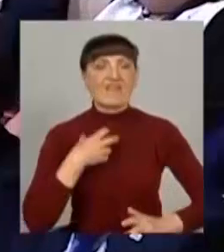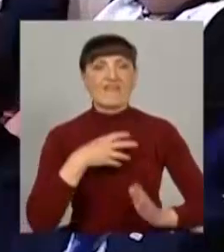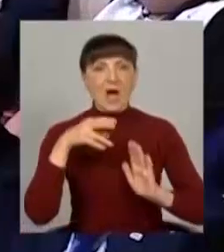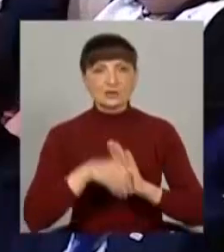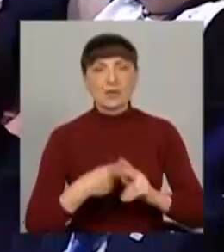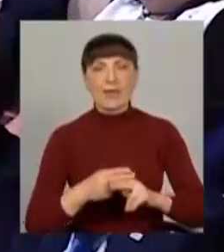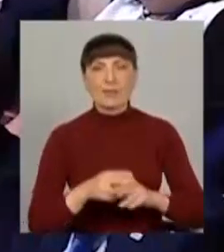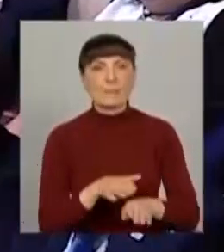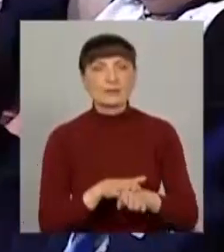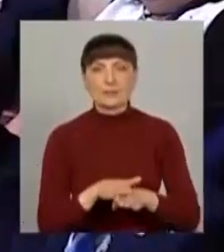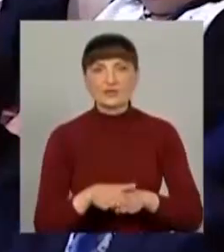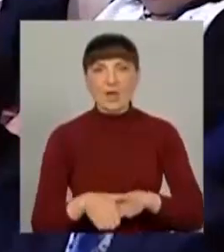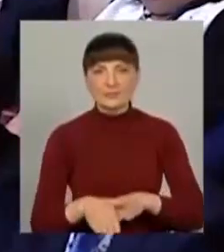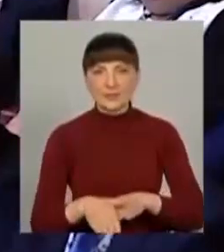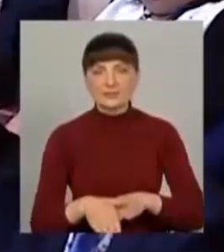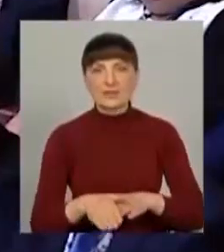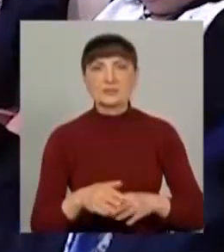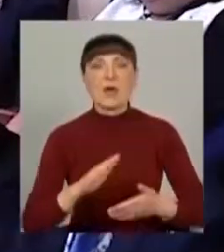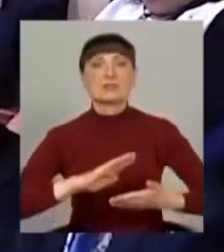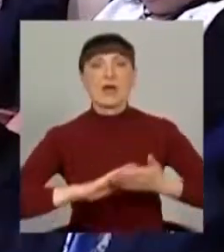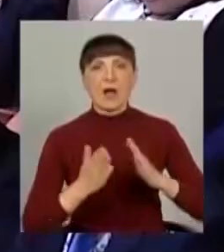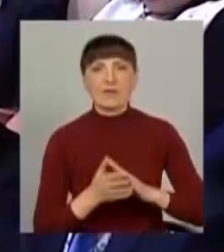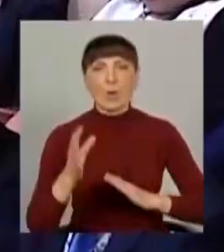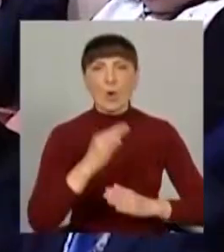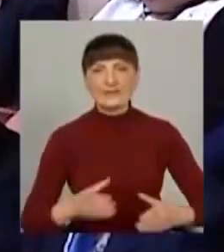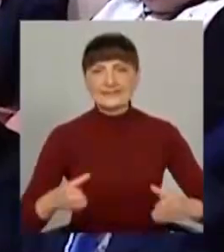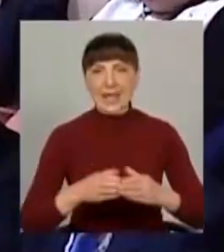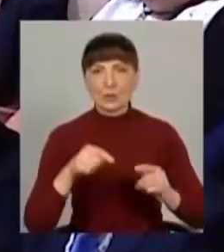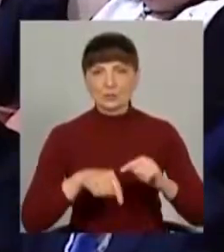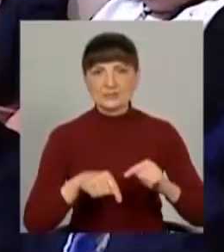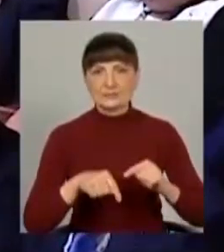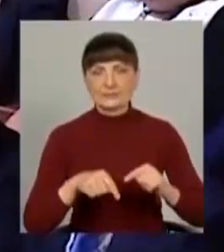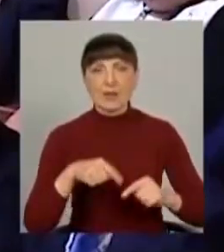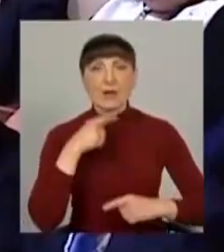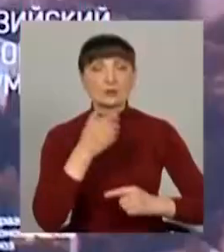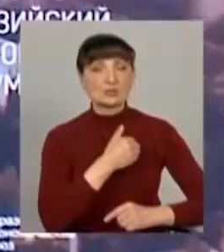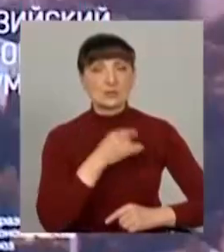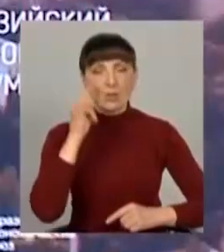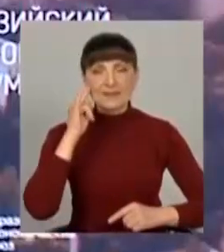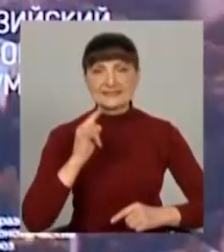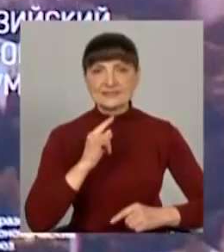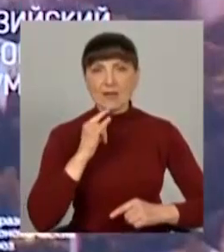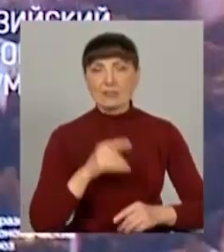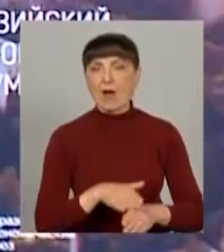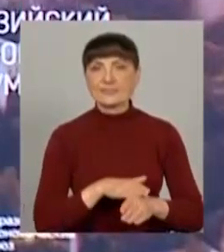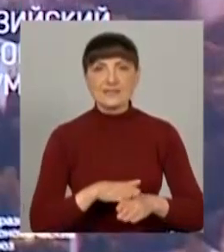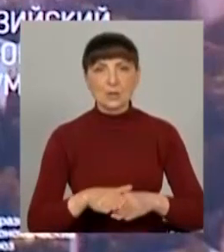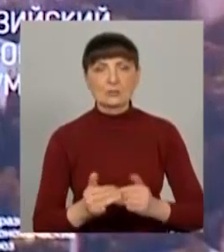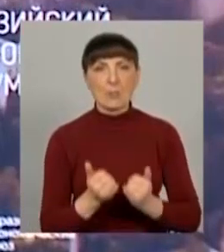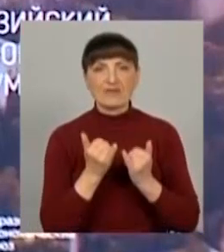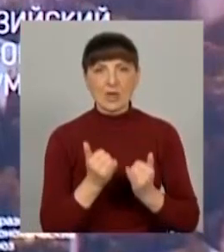остается полномасштабная реализация договора о Союзе. Еще раз хочу подчеркнуть, что Казахстан абсолютно